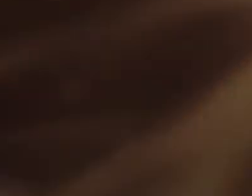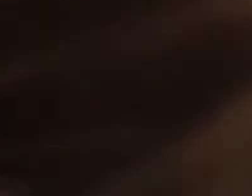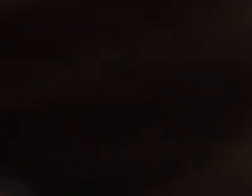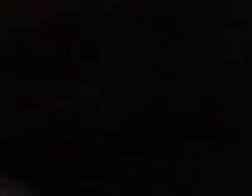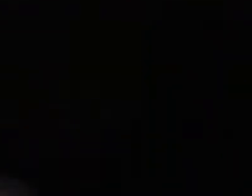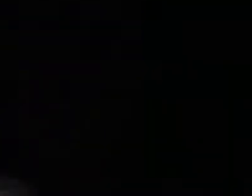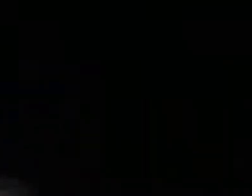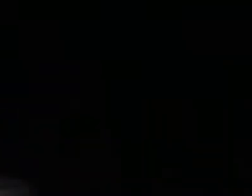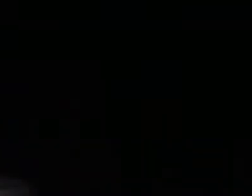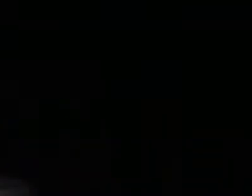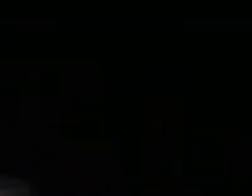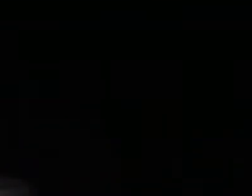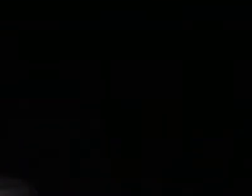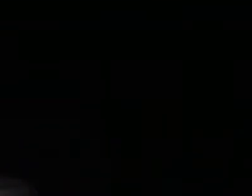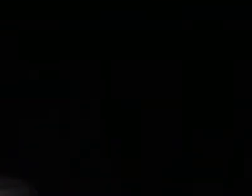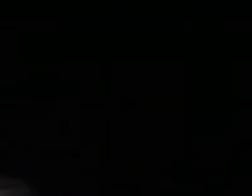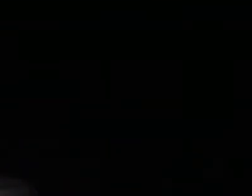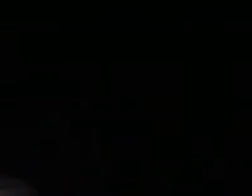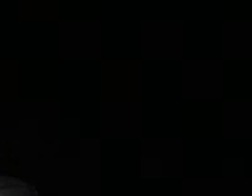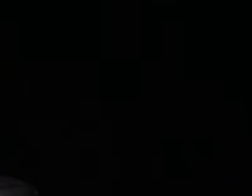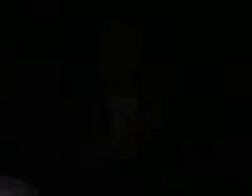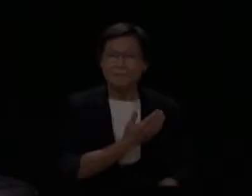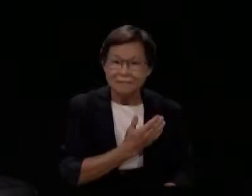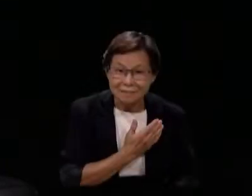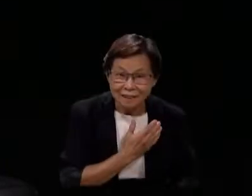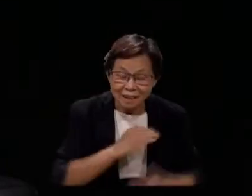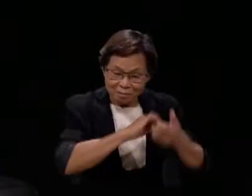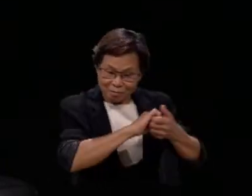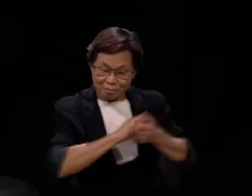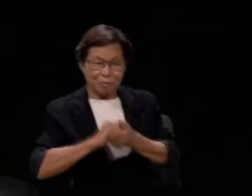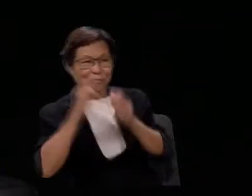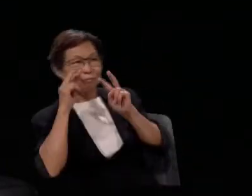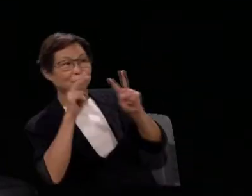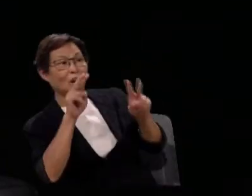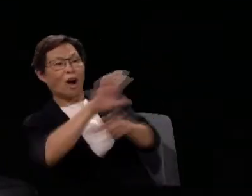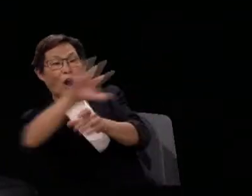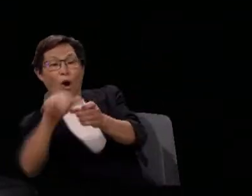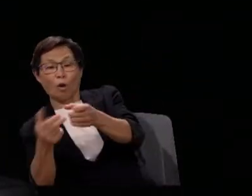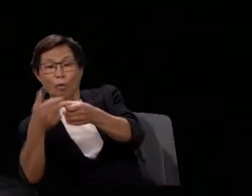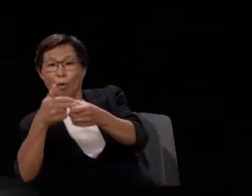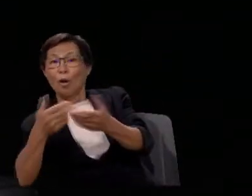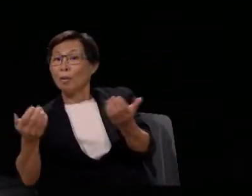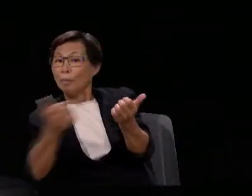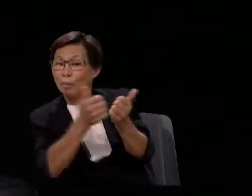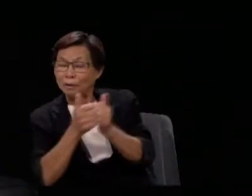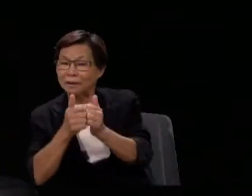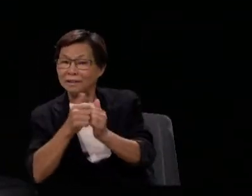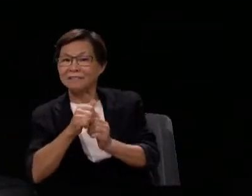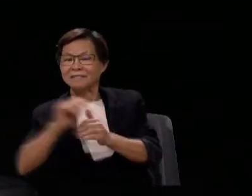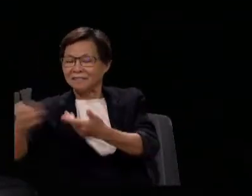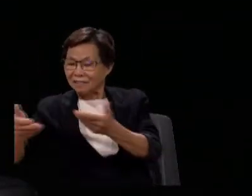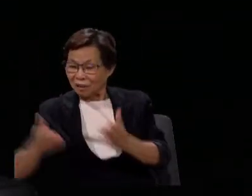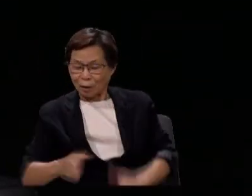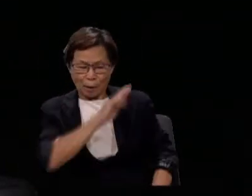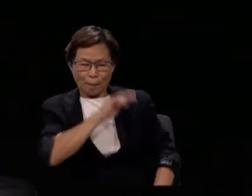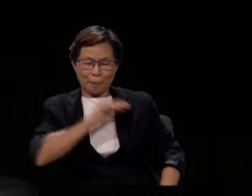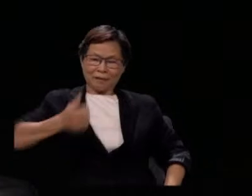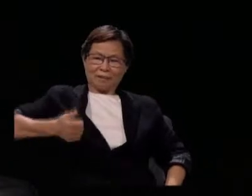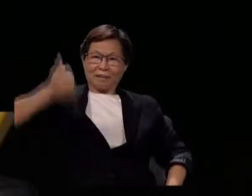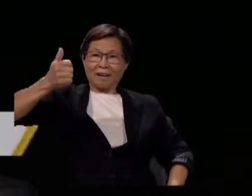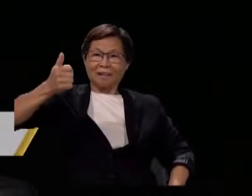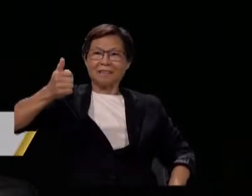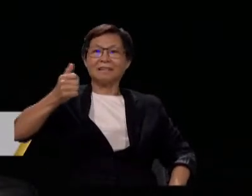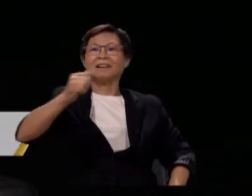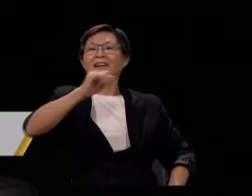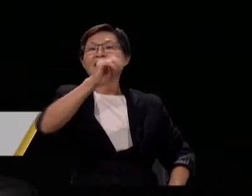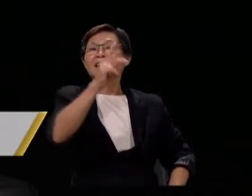Hai Asalamualaikum salam ubah Manda menyaksikan inklusif dan hari ini kita kembali bersama tetamu yang normal menteri kanan kejar Raya Datuk